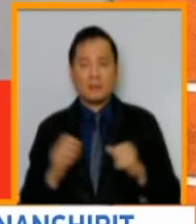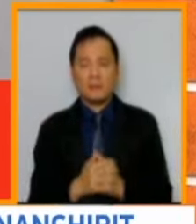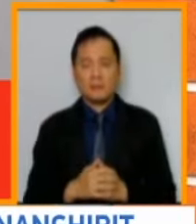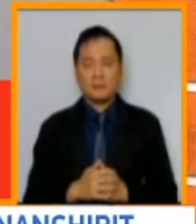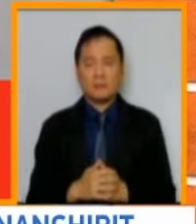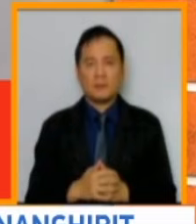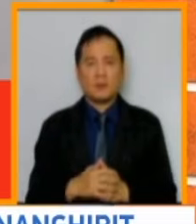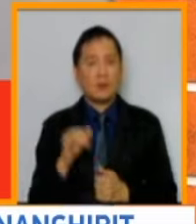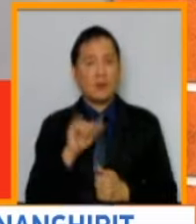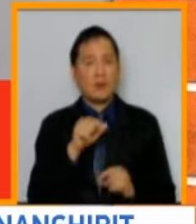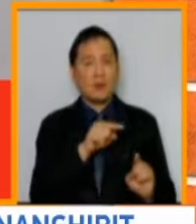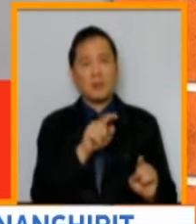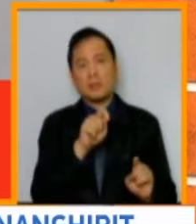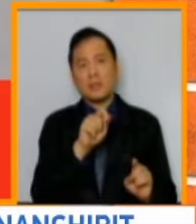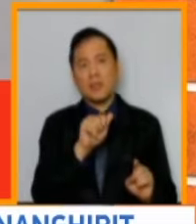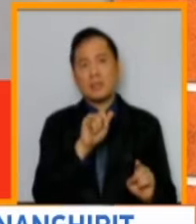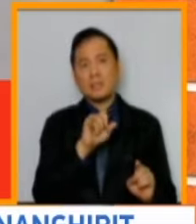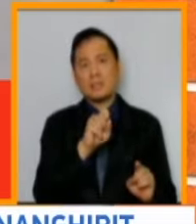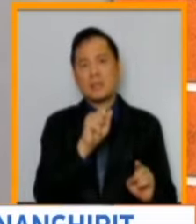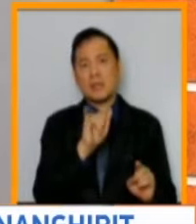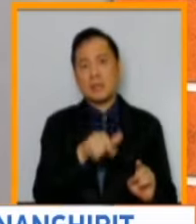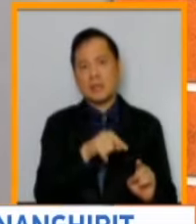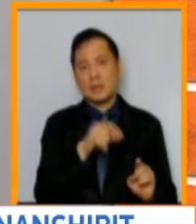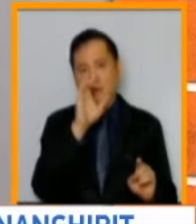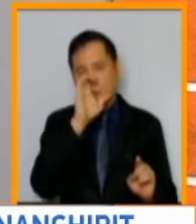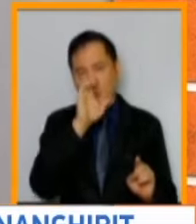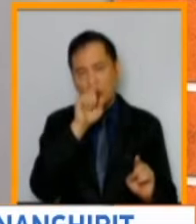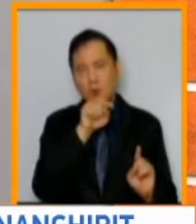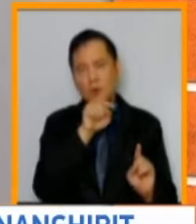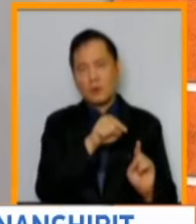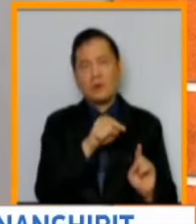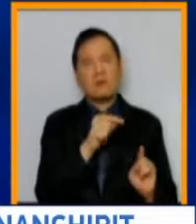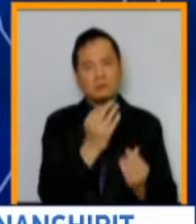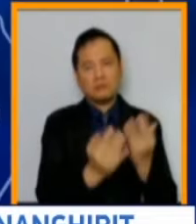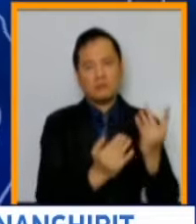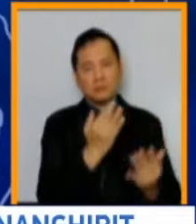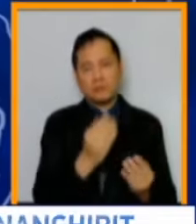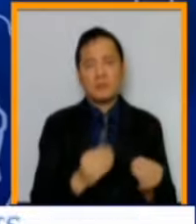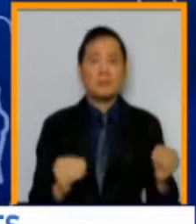Talisay City, Cebu, narito ang karagdagang detalye.